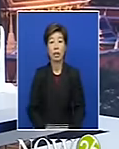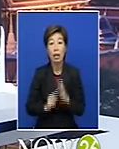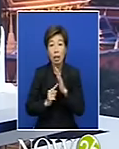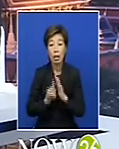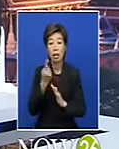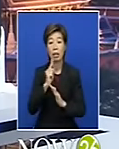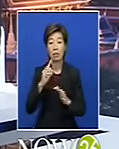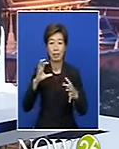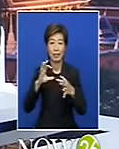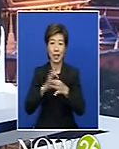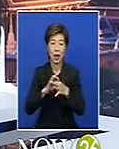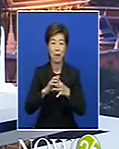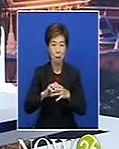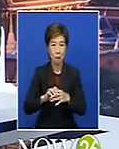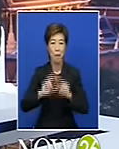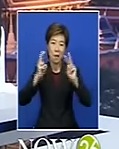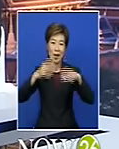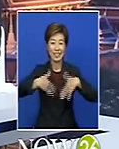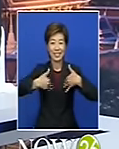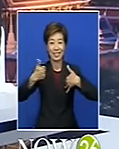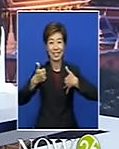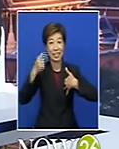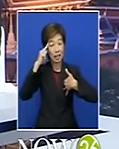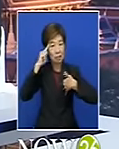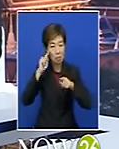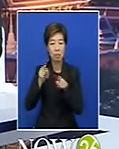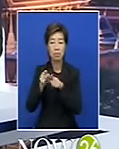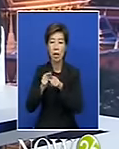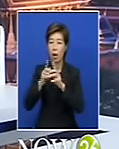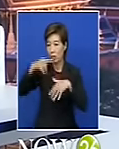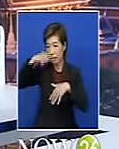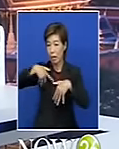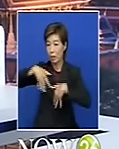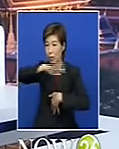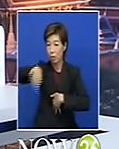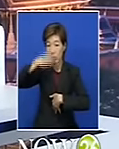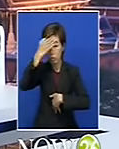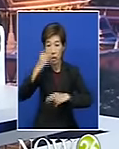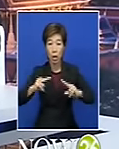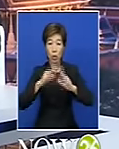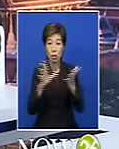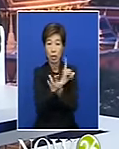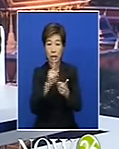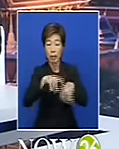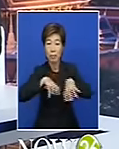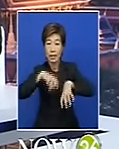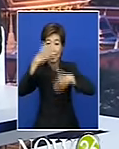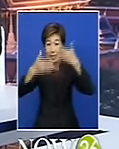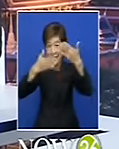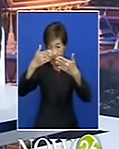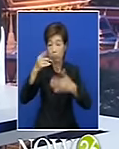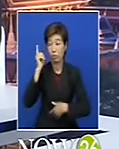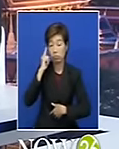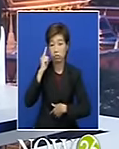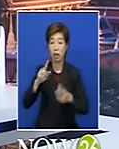เริ่มต้นด้วยเรื่องที่น่ายินดีและเป็นมงคลยิ่งครับสำหรับปวงชนชาวไทยเป็นกิจกรรมจากกระทรวงวัฒนธรรมครับคุณสุชาดา ค่ะ